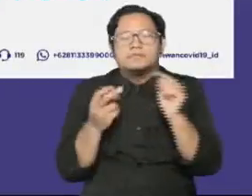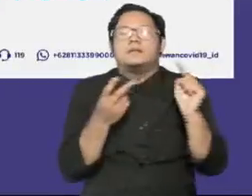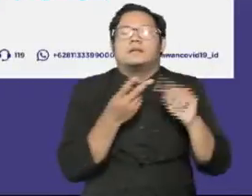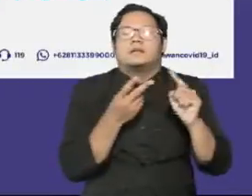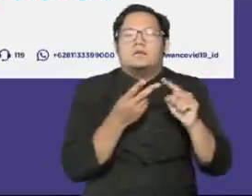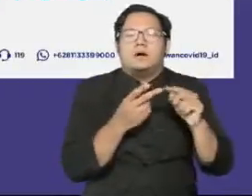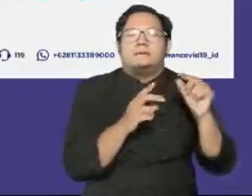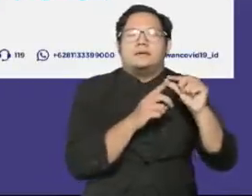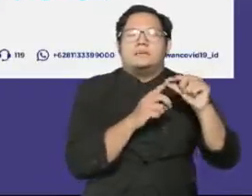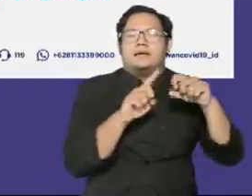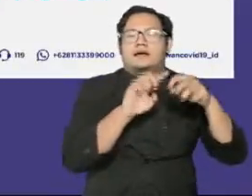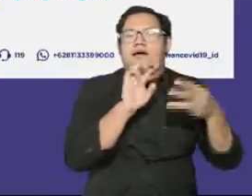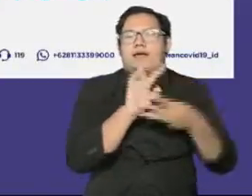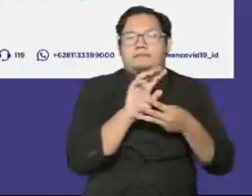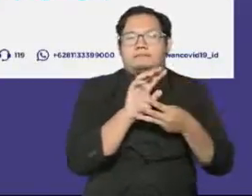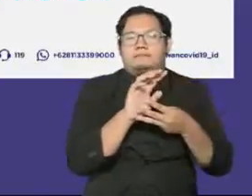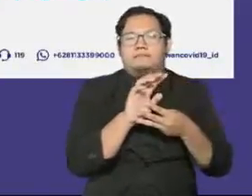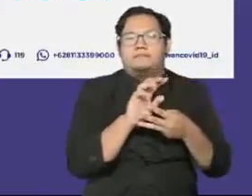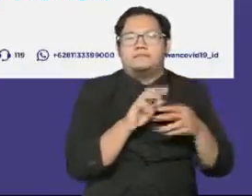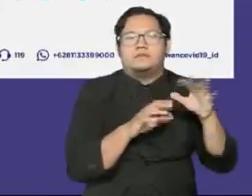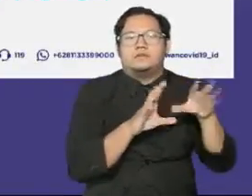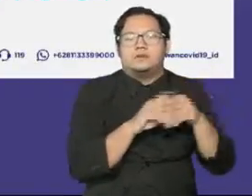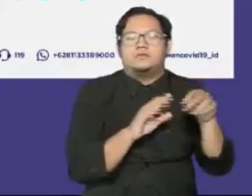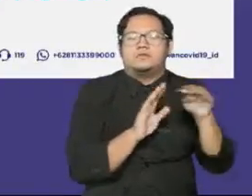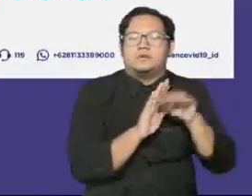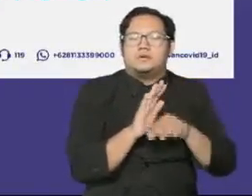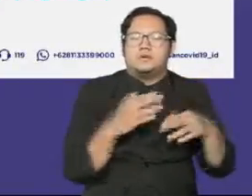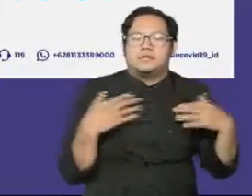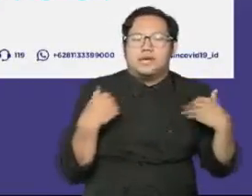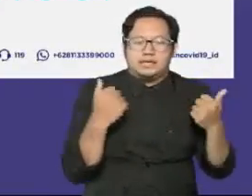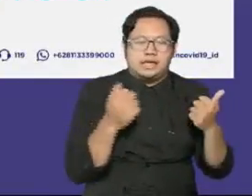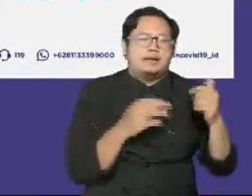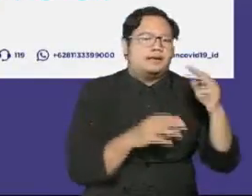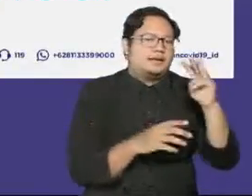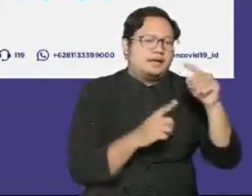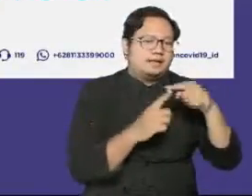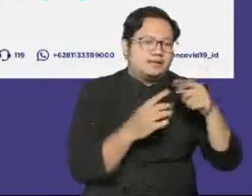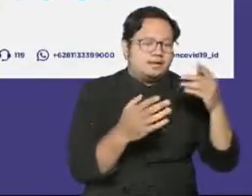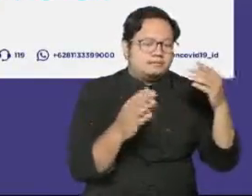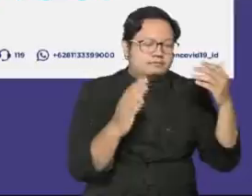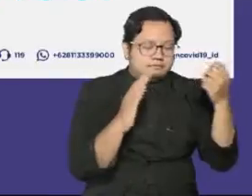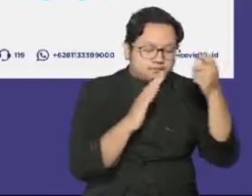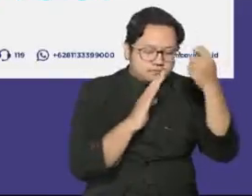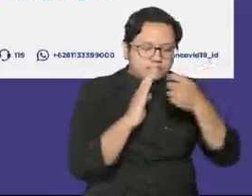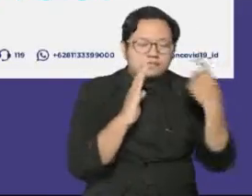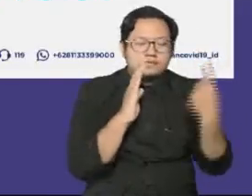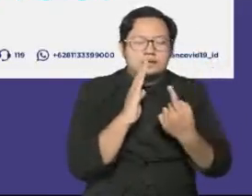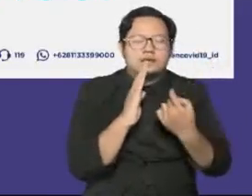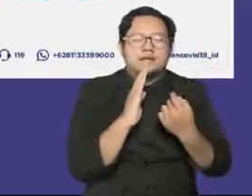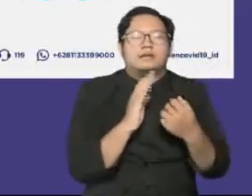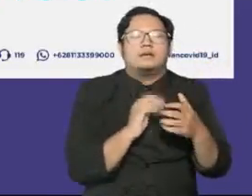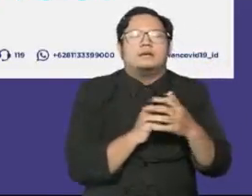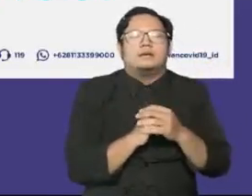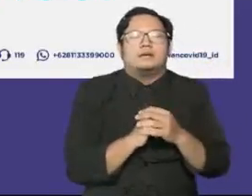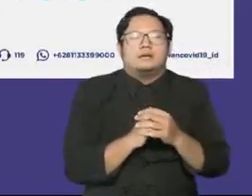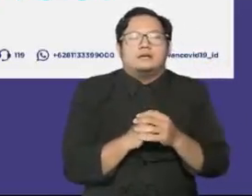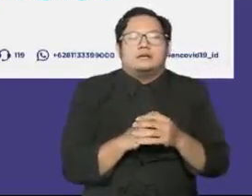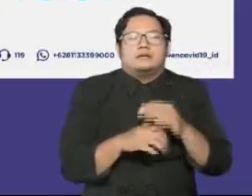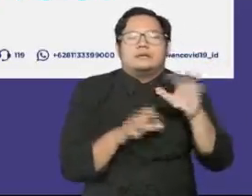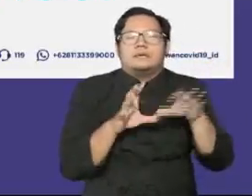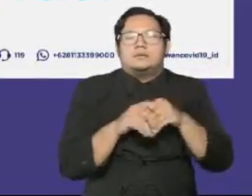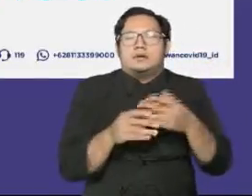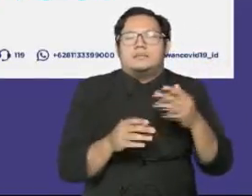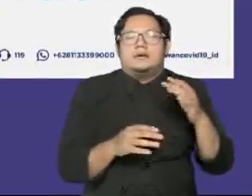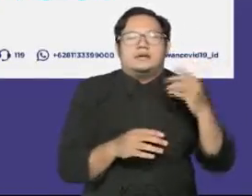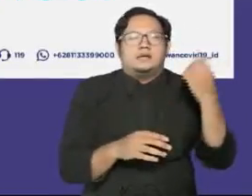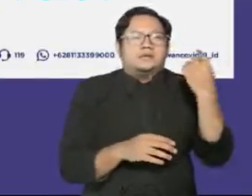yang melingkupi penegakan protokol kesehatan dan upaya 3t terbaru ialah dirilisnya instruksi Menteri Dalam Negeri Nomor